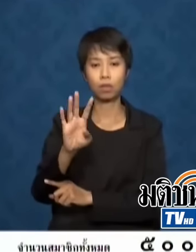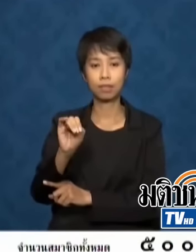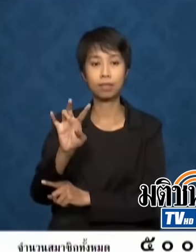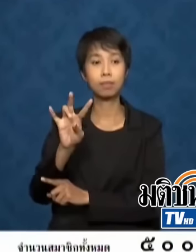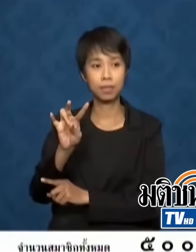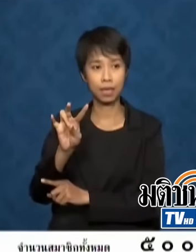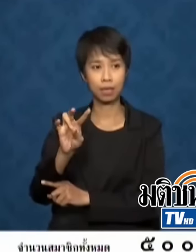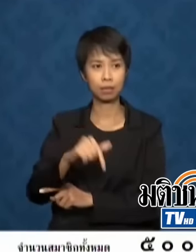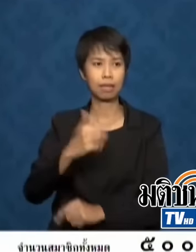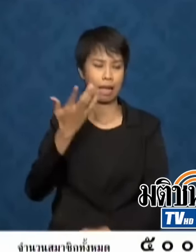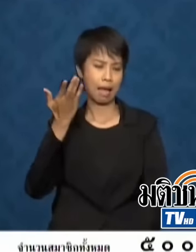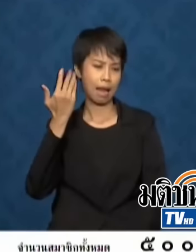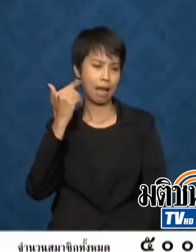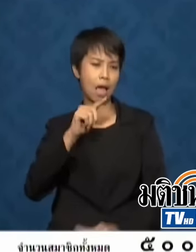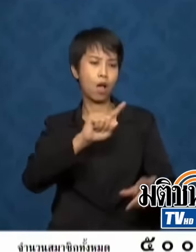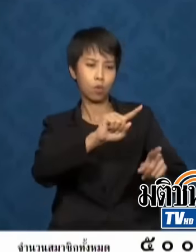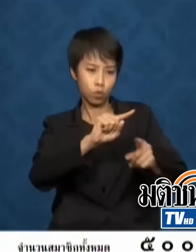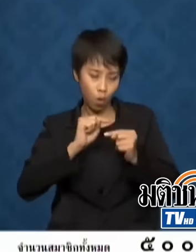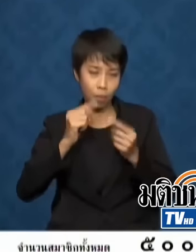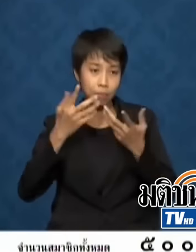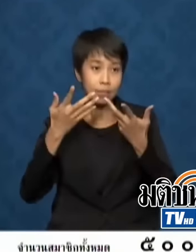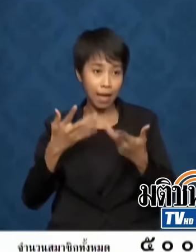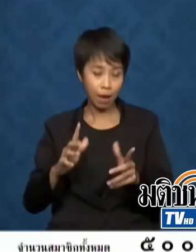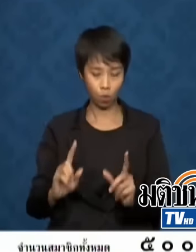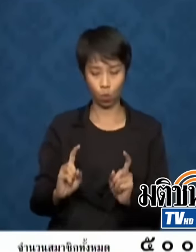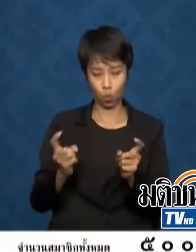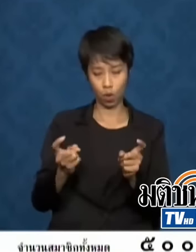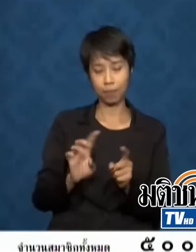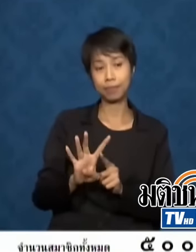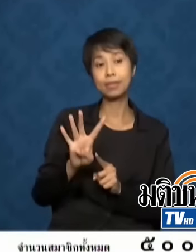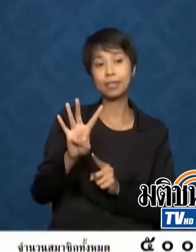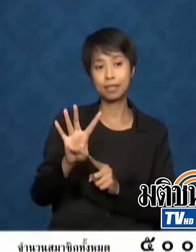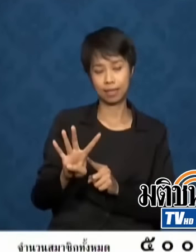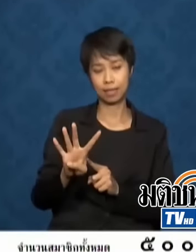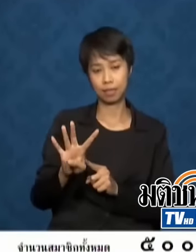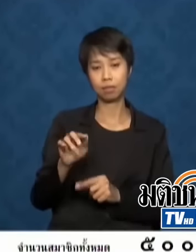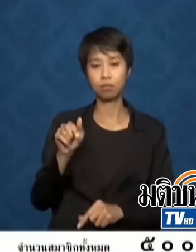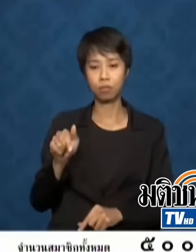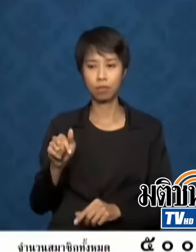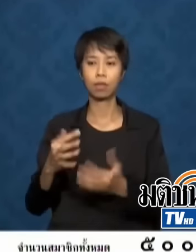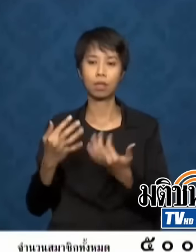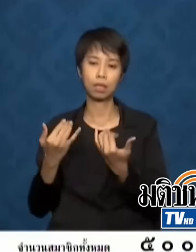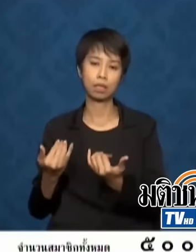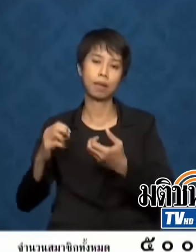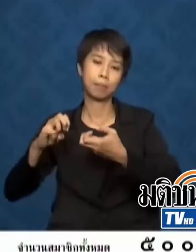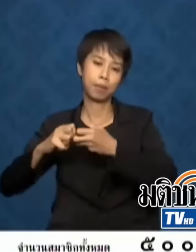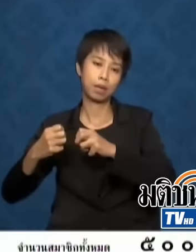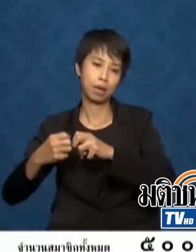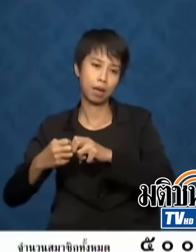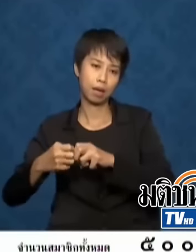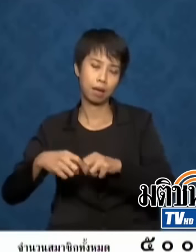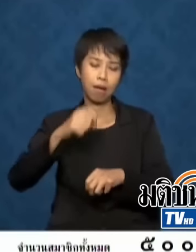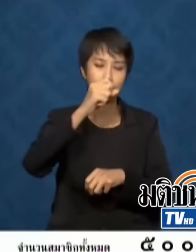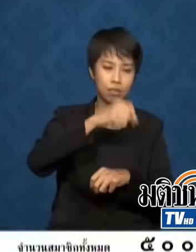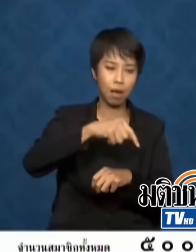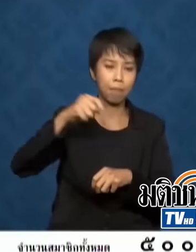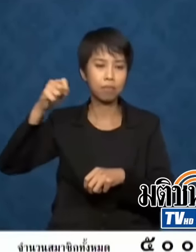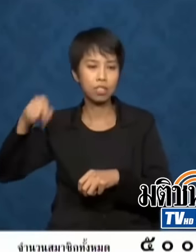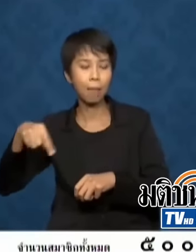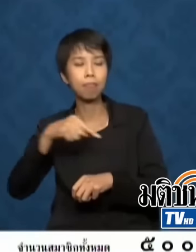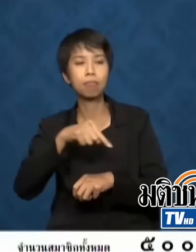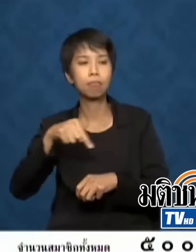ที่ได้ตอบแล้ววงเล็บ4เป็นเรื่องที่มีประเด็นคำถามซ้ำกับกระทู้ถาม